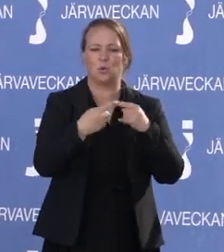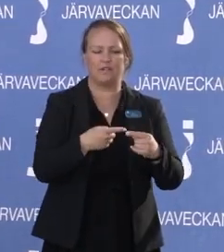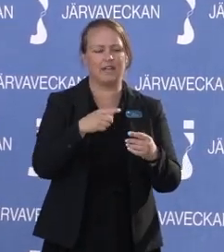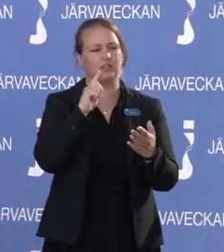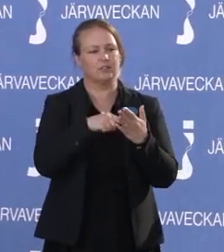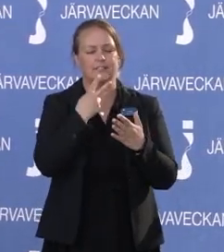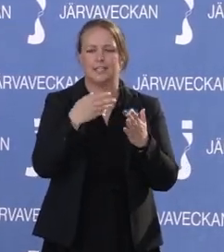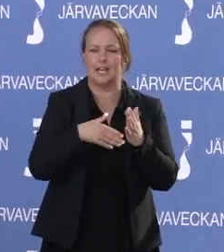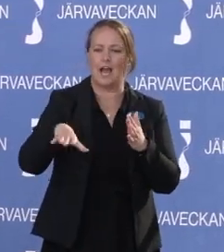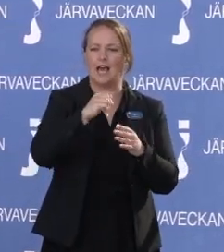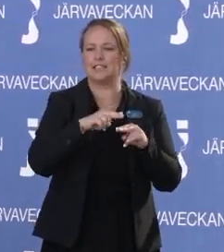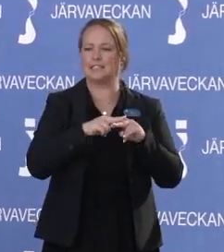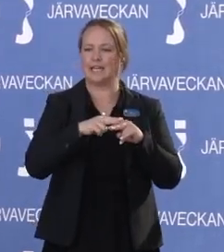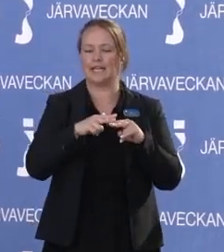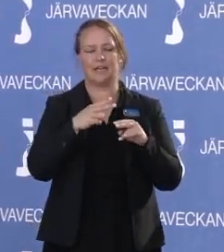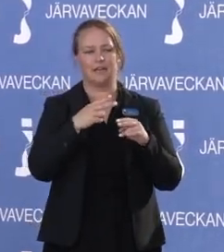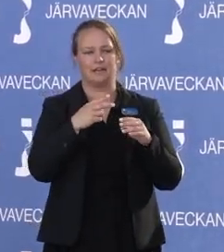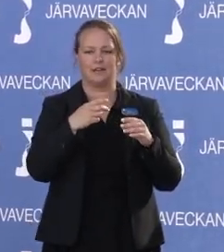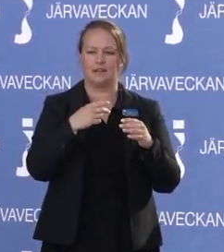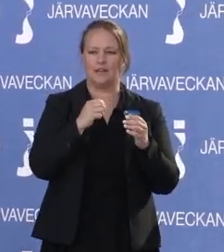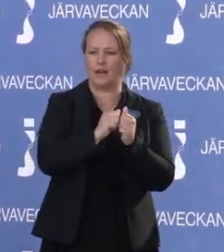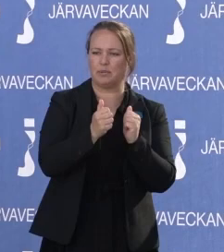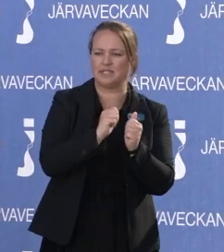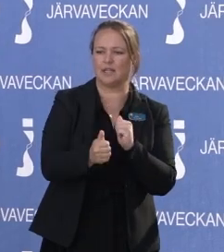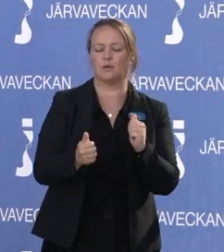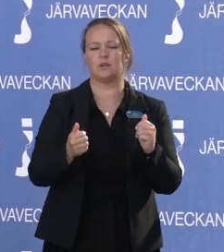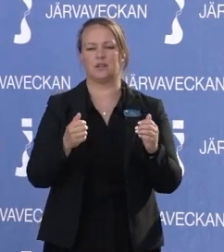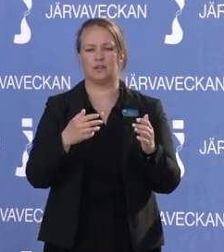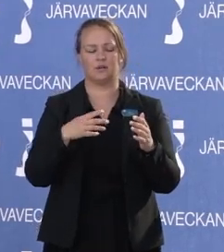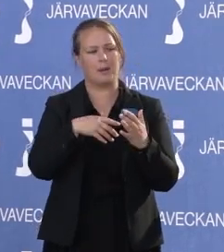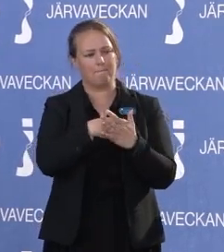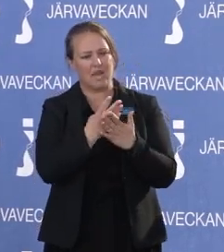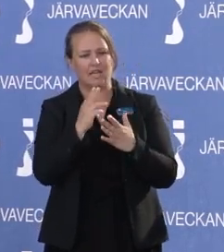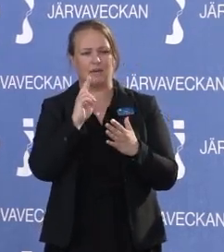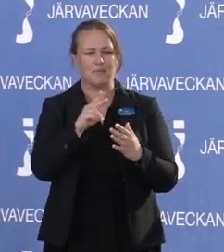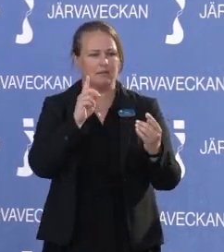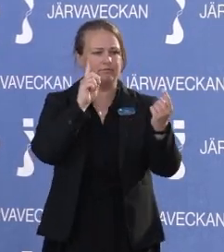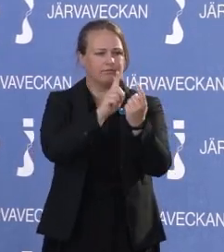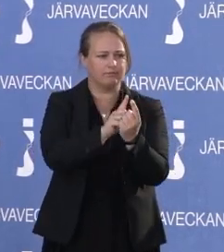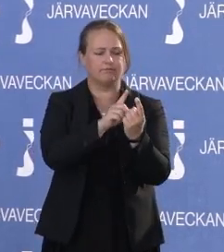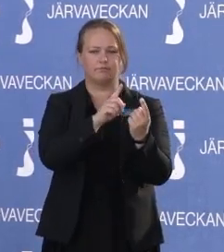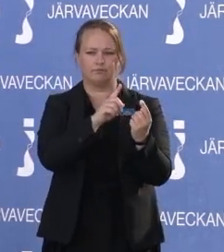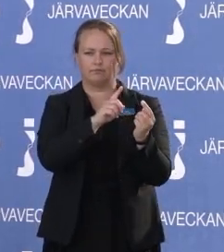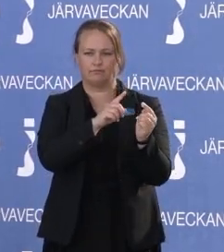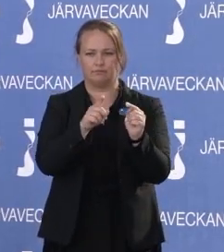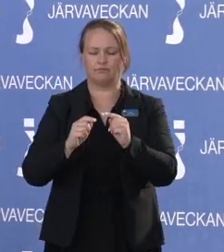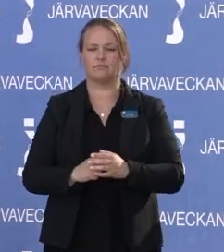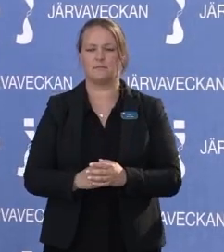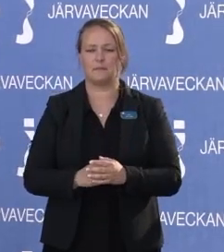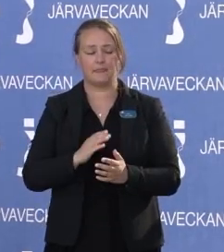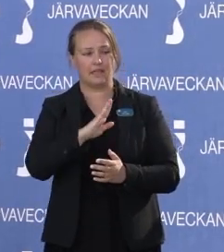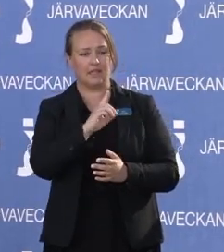sedda, representerade och att medierna helt enkelt tillmötesgår dem. Det labb som du har,